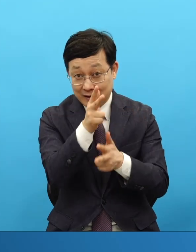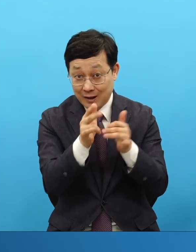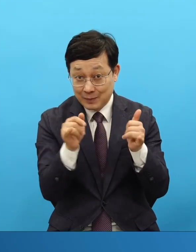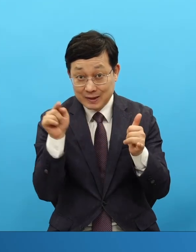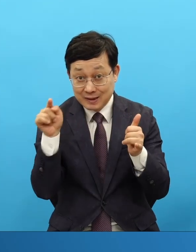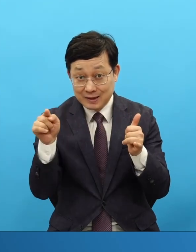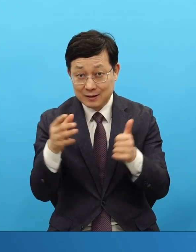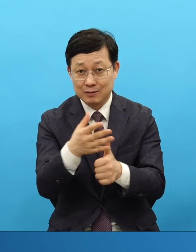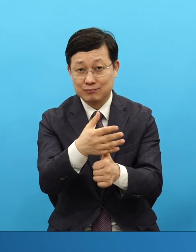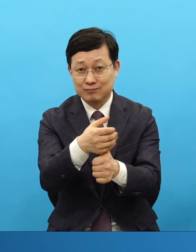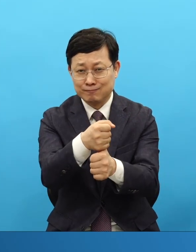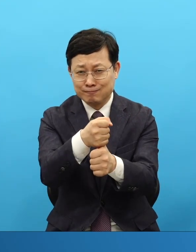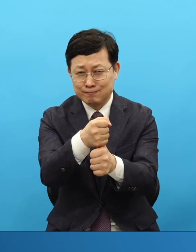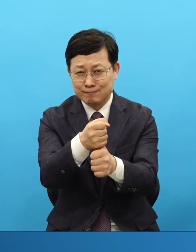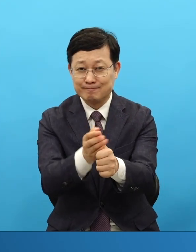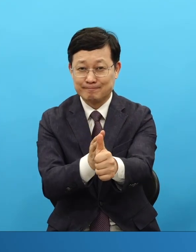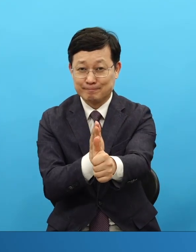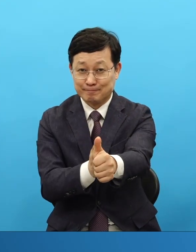하나님은